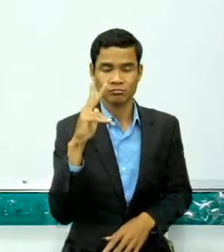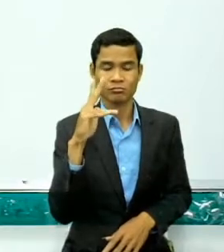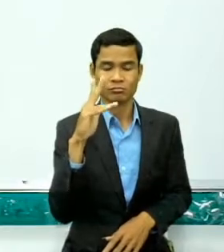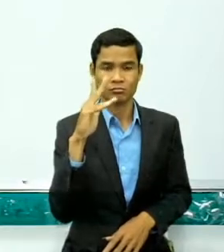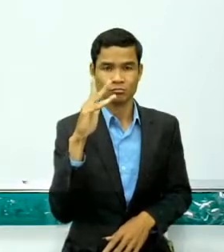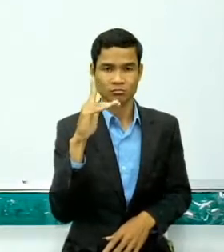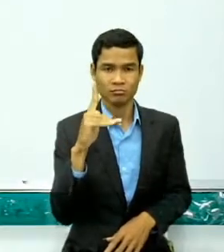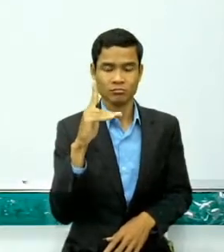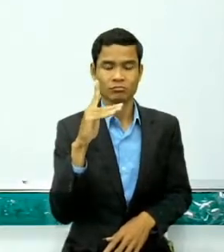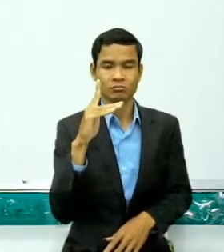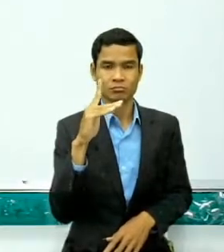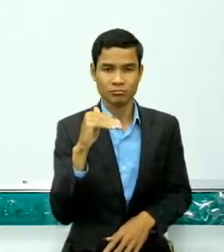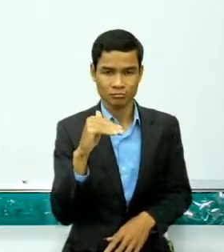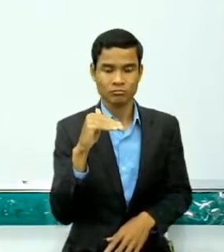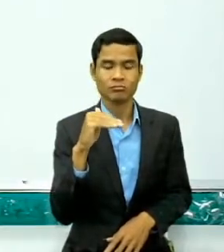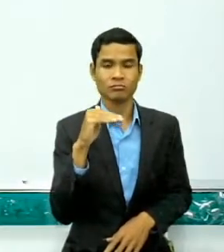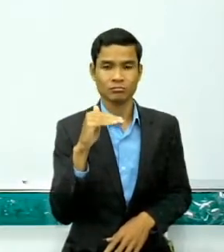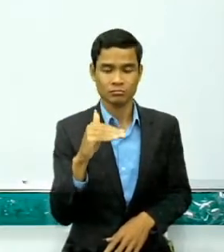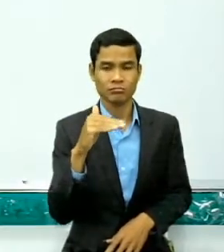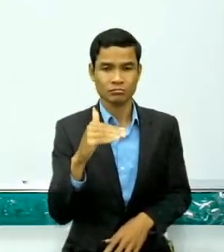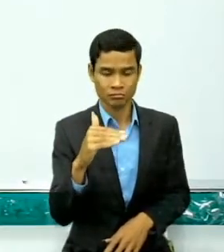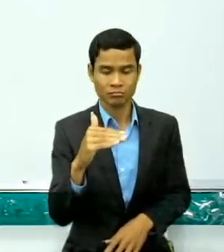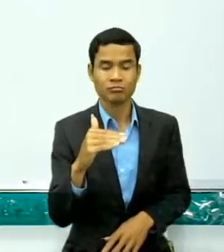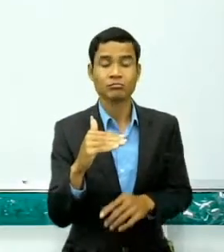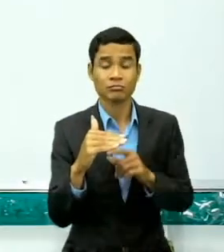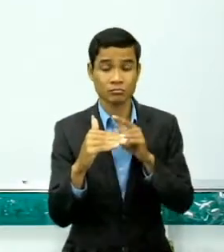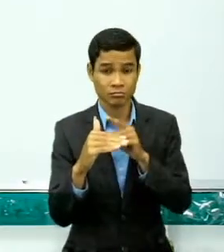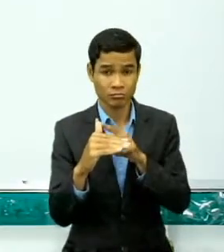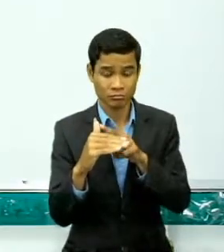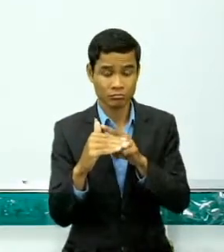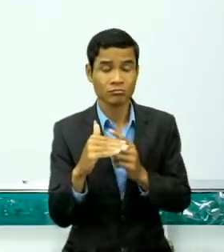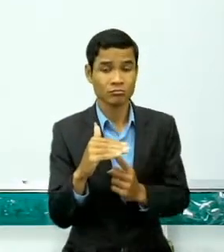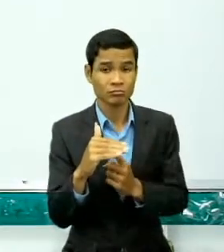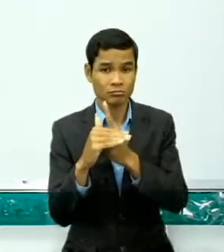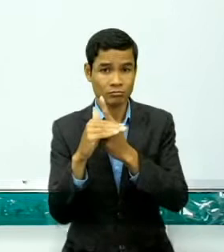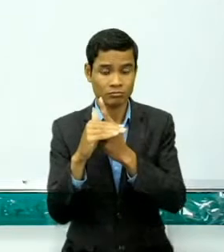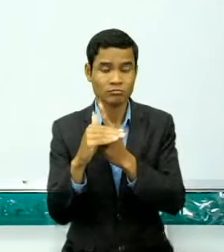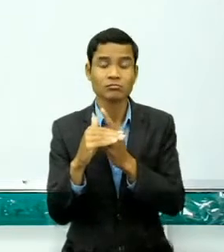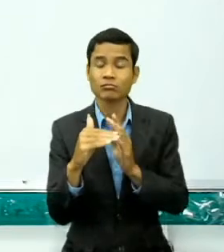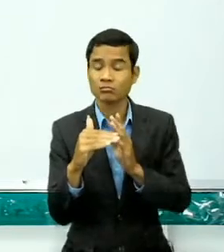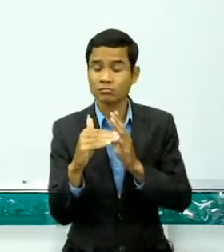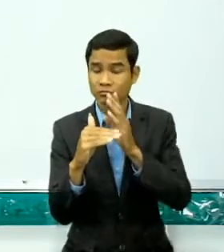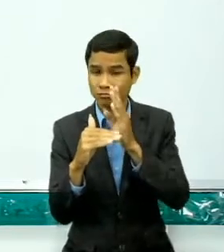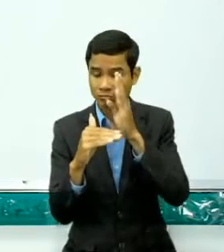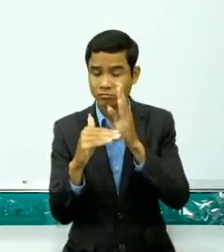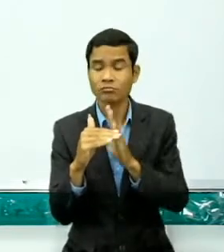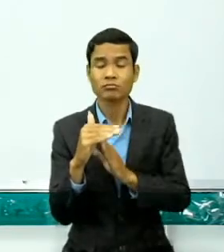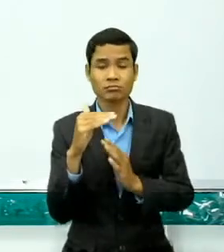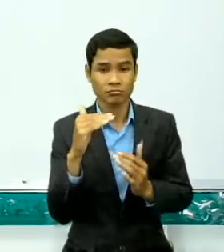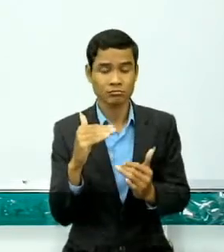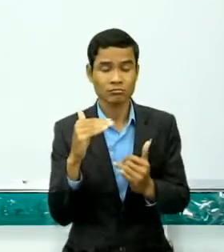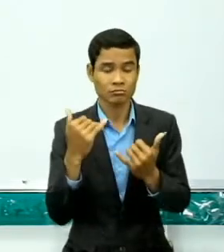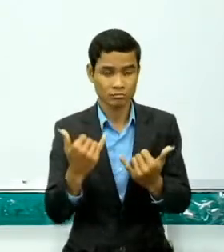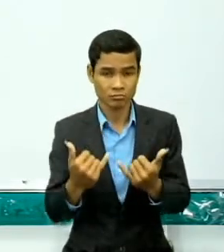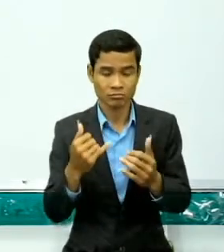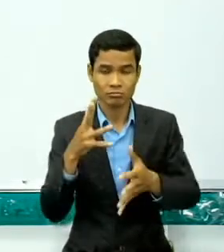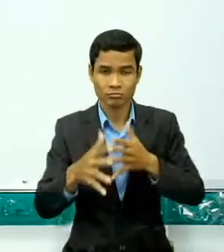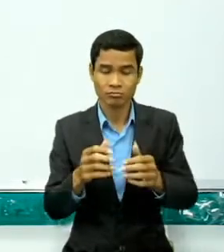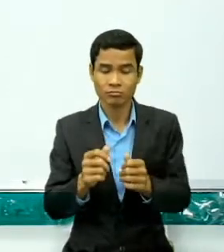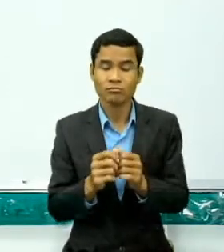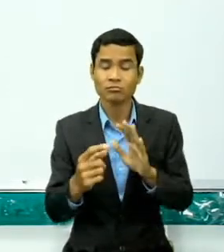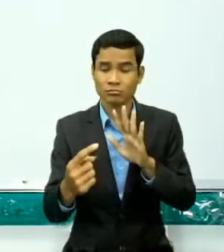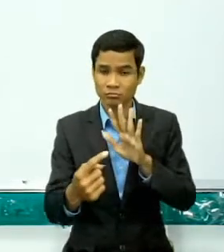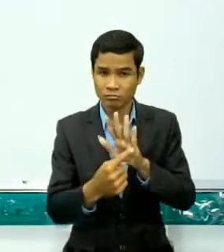រទៅឆ្វេងដោយមេដៃត្រង់ទៅទៅលើចាឥឡូវចាប់ផ្ដើមថាជាមួយអ្នកគ្រូ